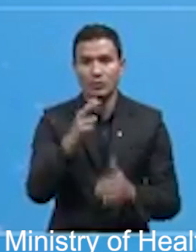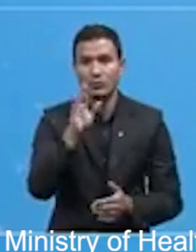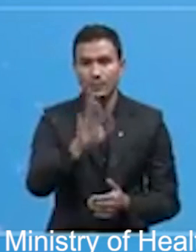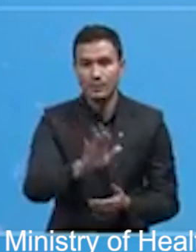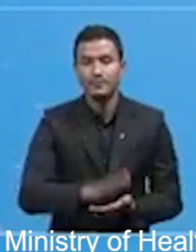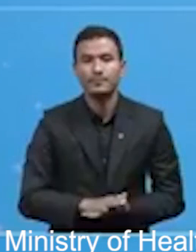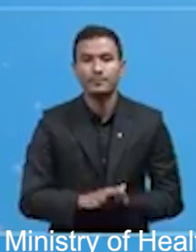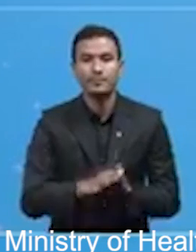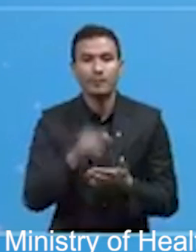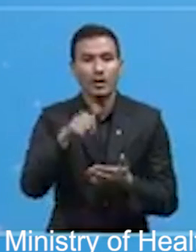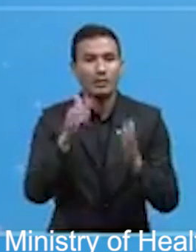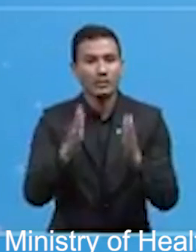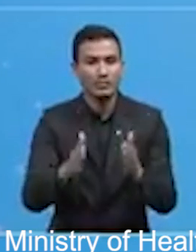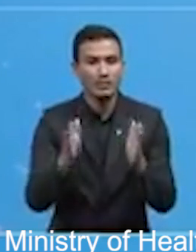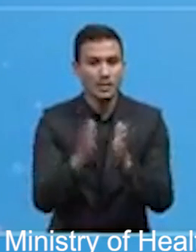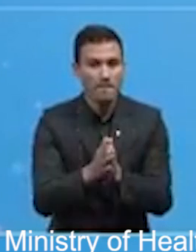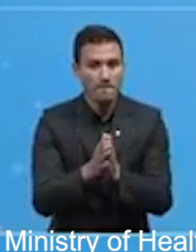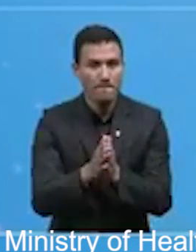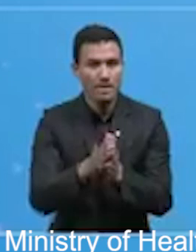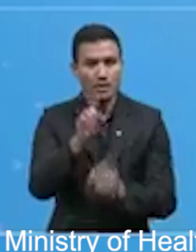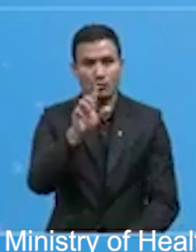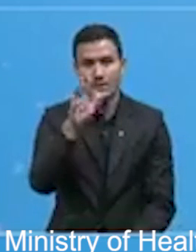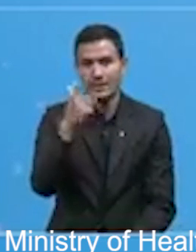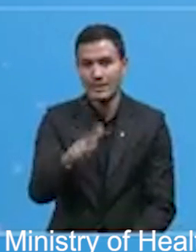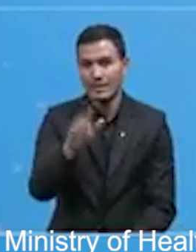छ। यसरी हालसम्म जम्मा